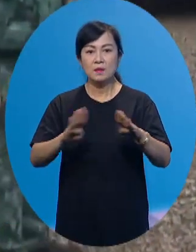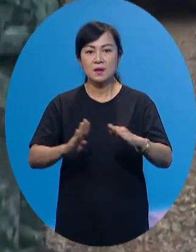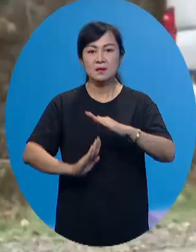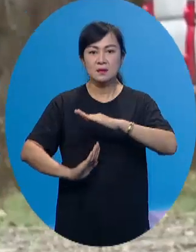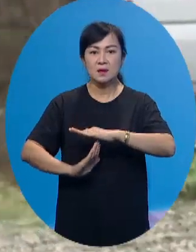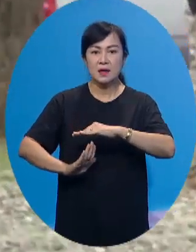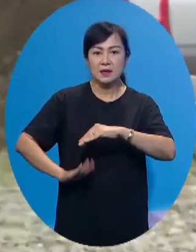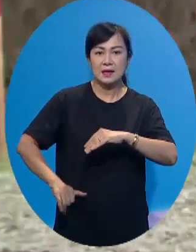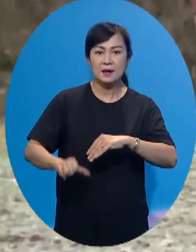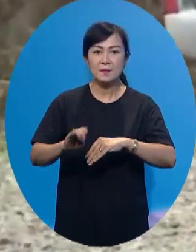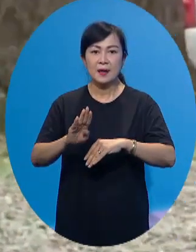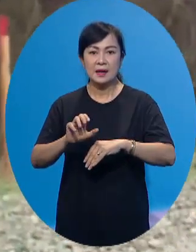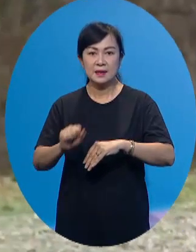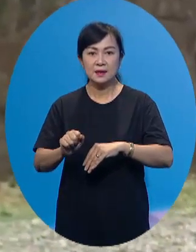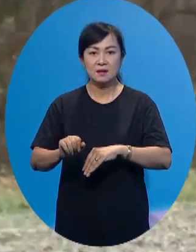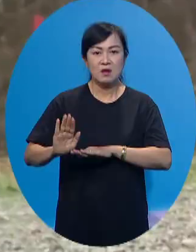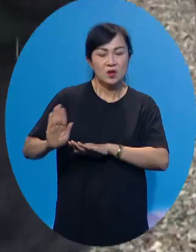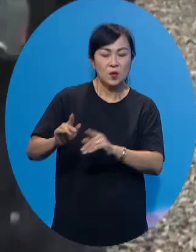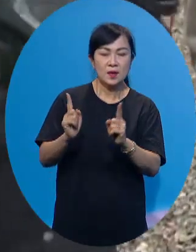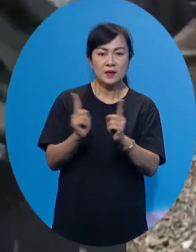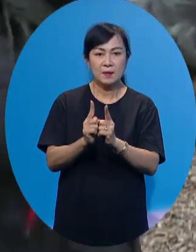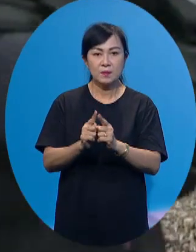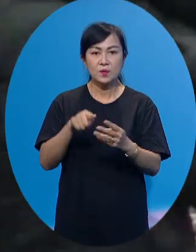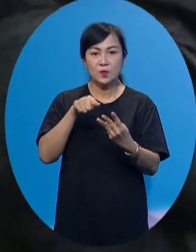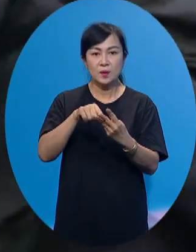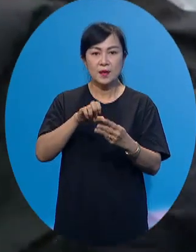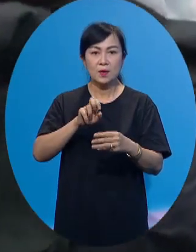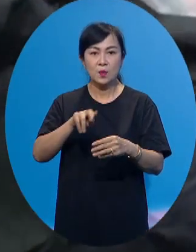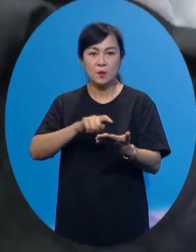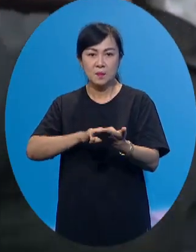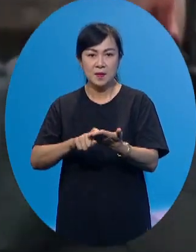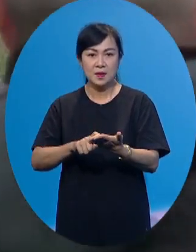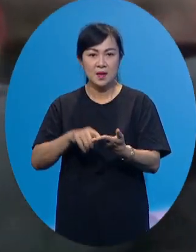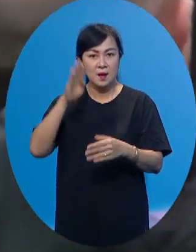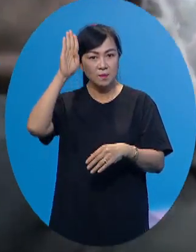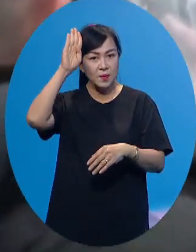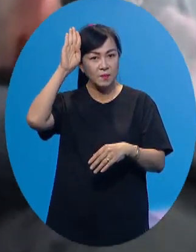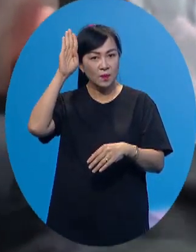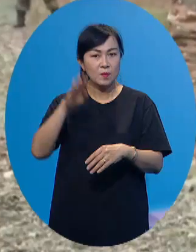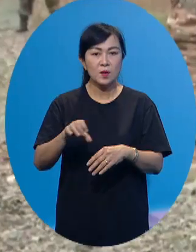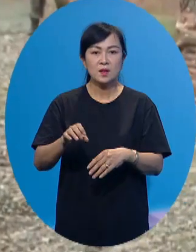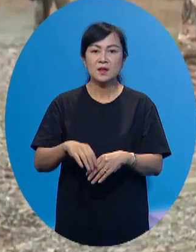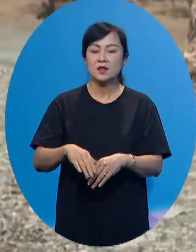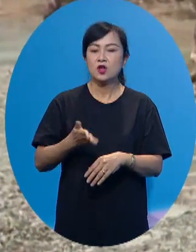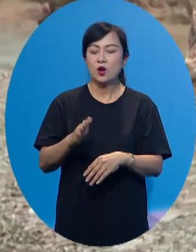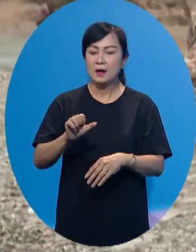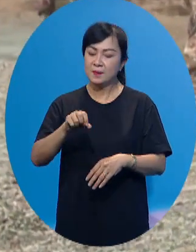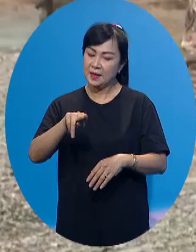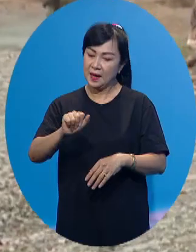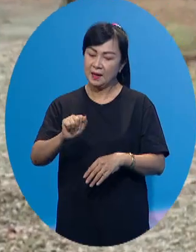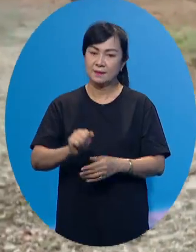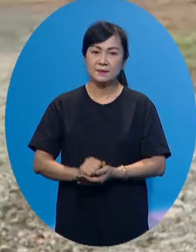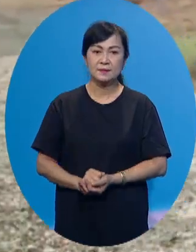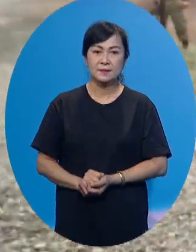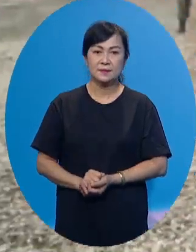bị đình trệ sau khi Azerbaijan từ chối các cuộc gặp dưới sự trung gian của EU và Mỹ vì cáo buộc có sự thiên vị dành cho Armenia.